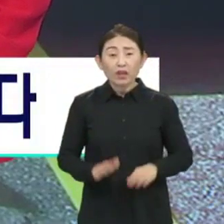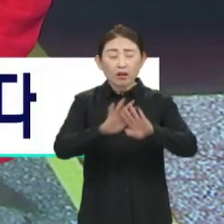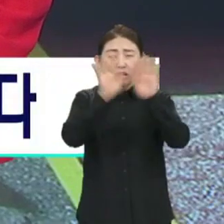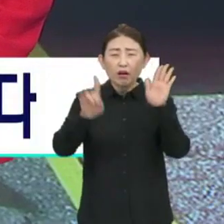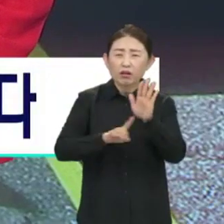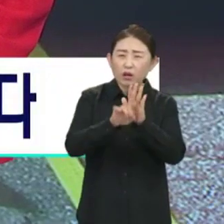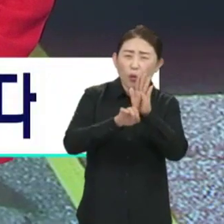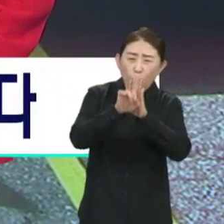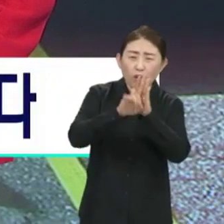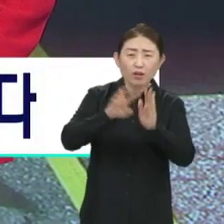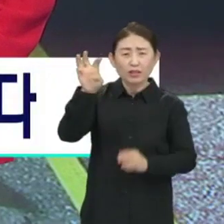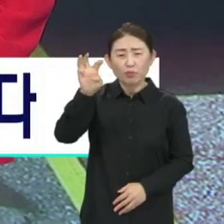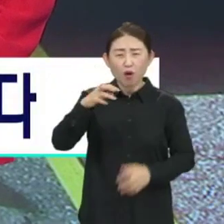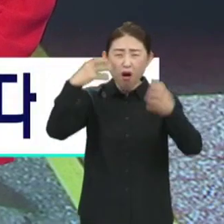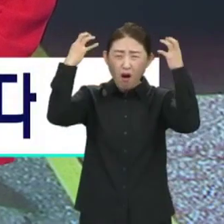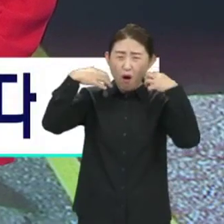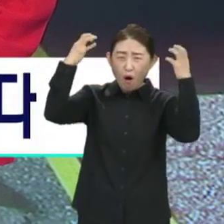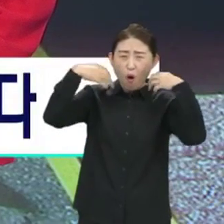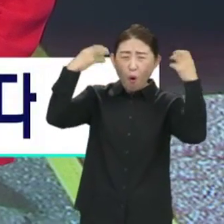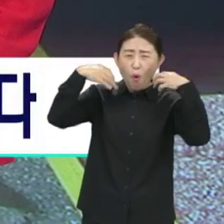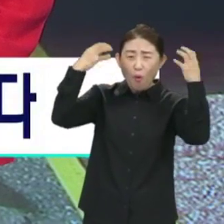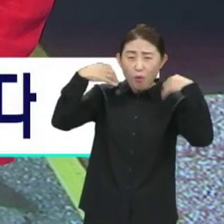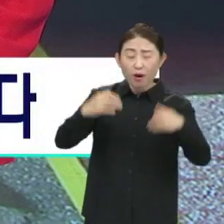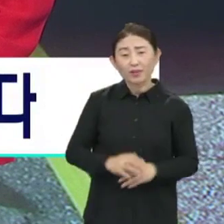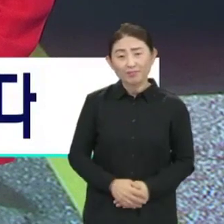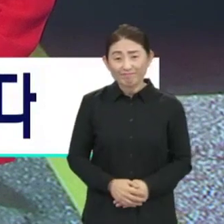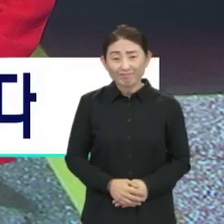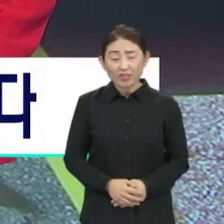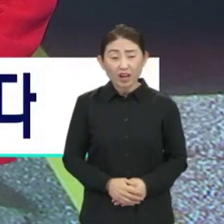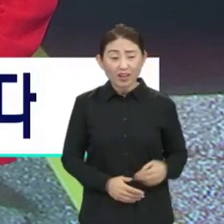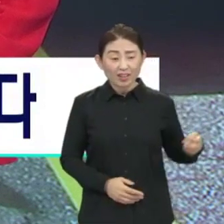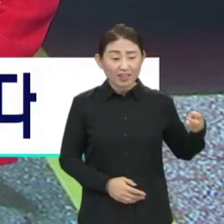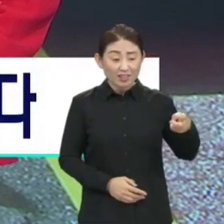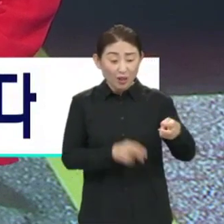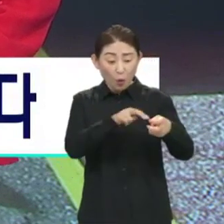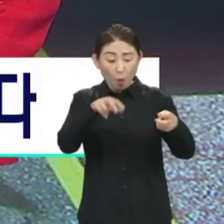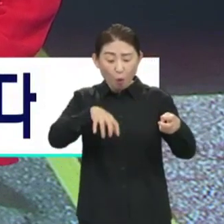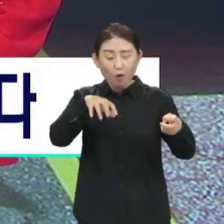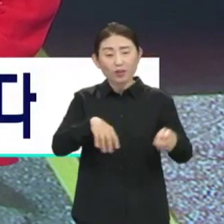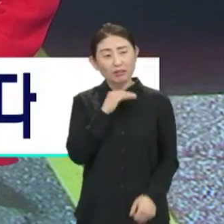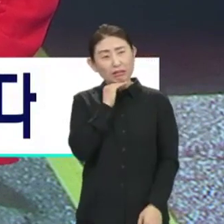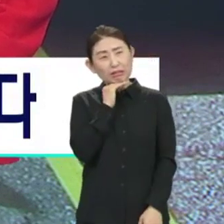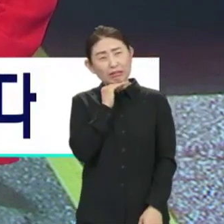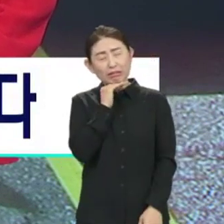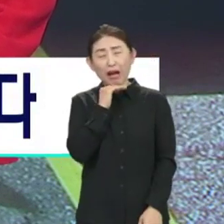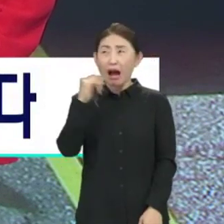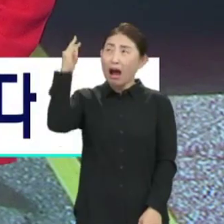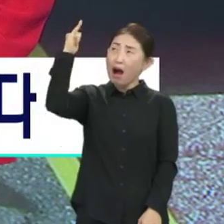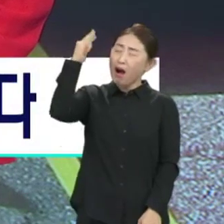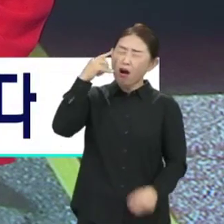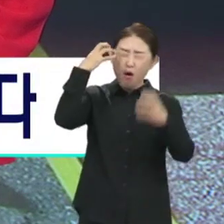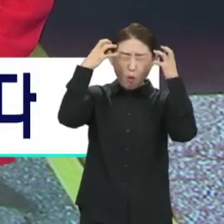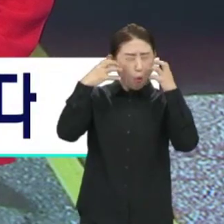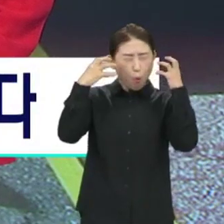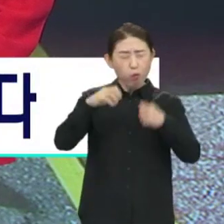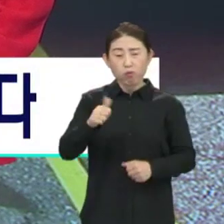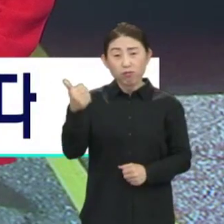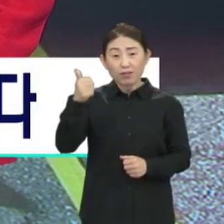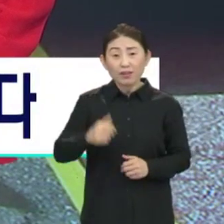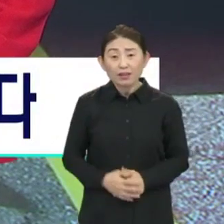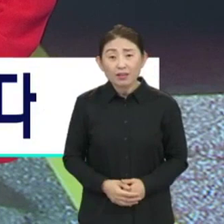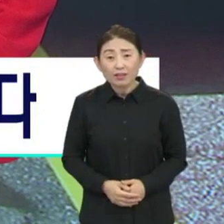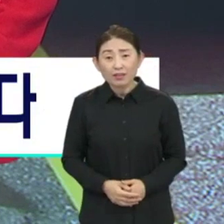낮 기온이 30도를 웃도는 찜통더위가 기승을 부리면서 야외 승강장에서 버스를 기다리시는 분들에게는 그야말로 고역일